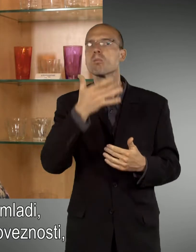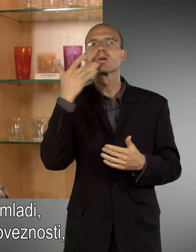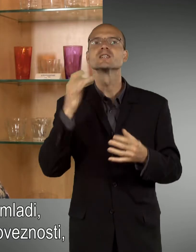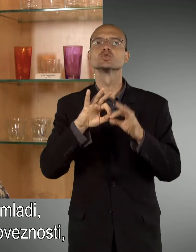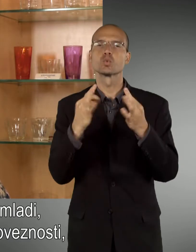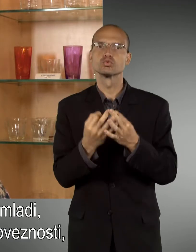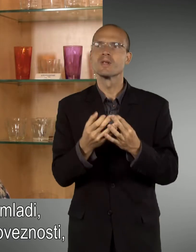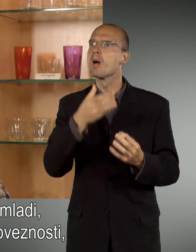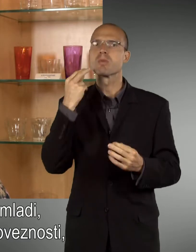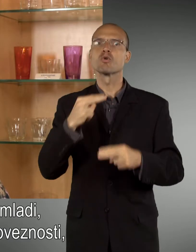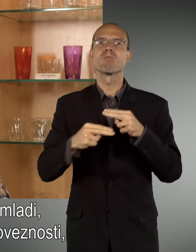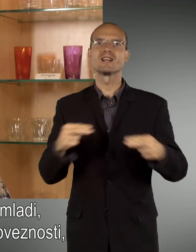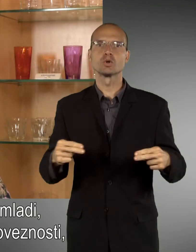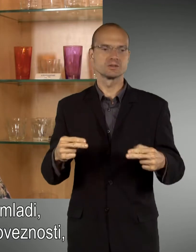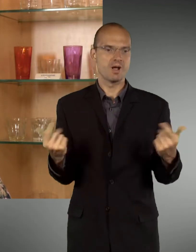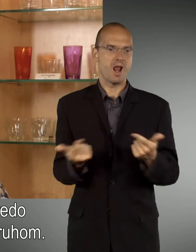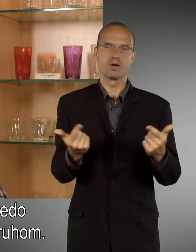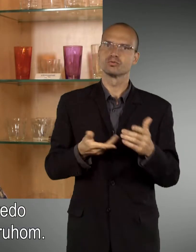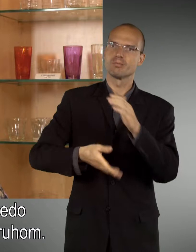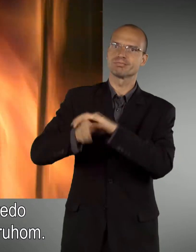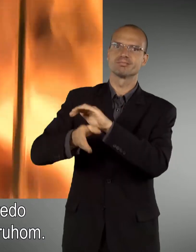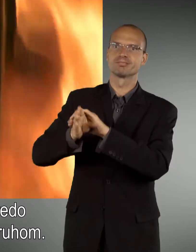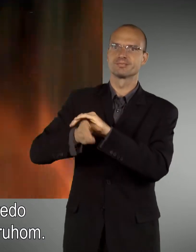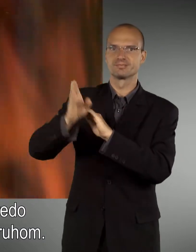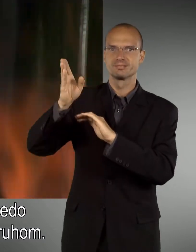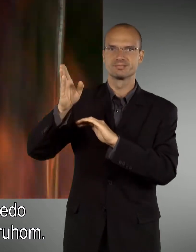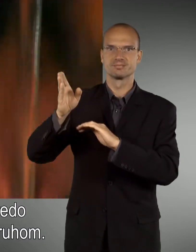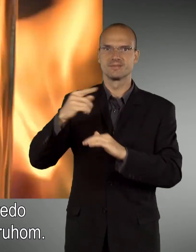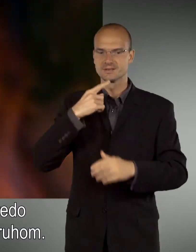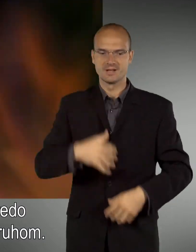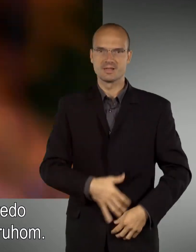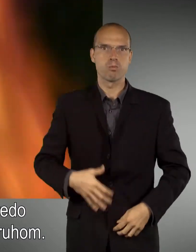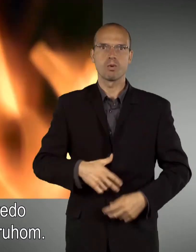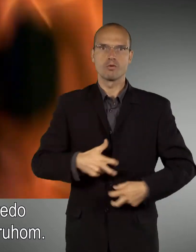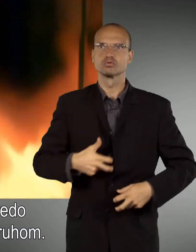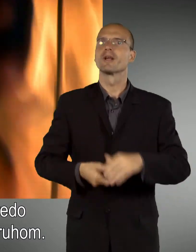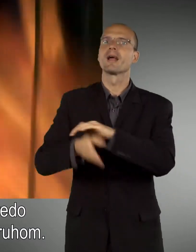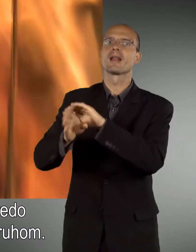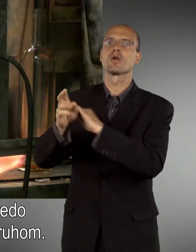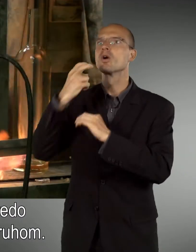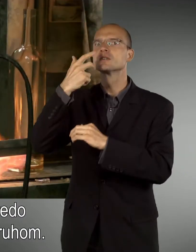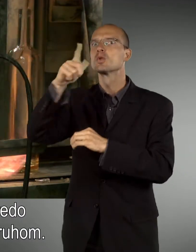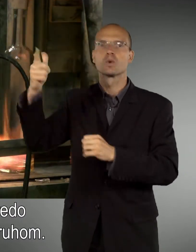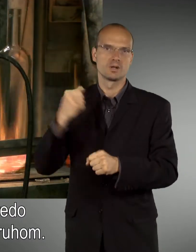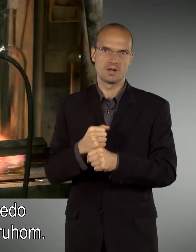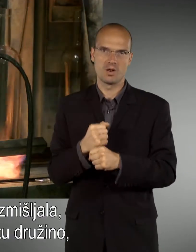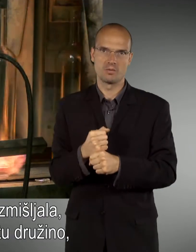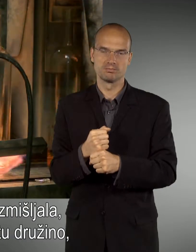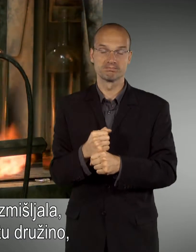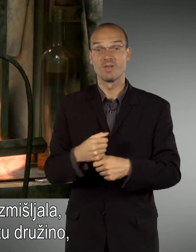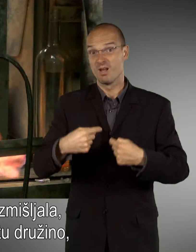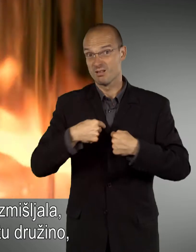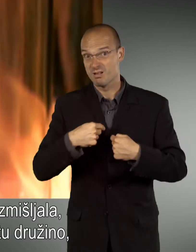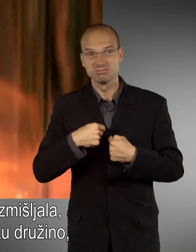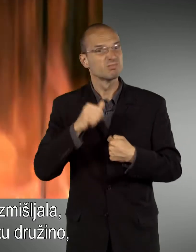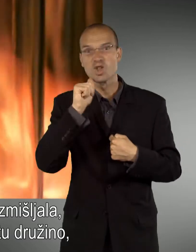brez družin, brez obveznosti, brez vsega, grejo s trebuhom za kruhom. Jaz nisem